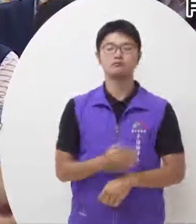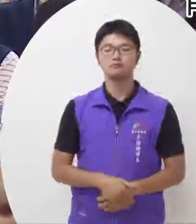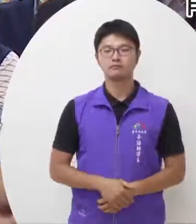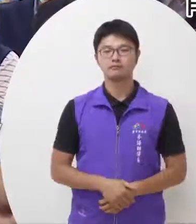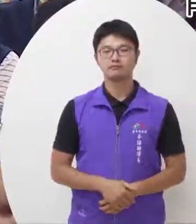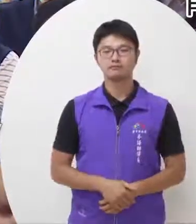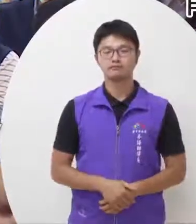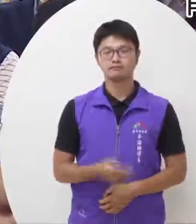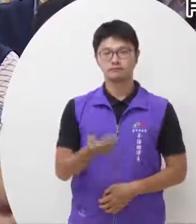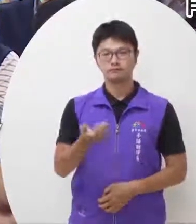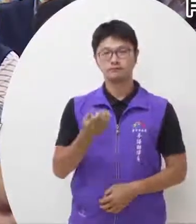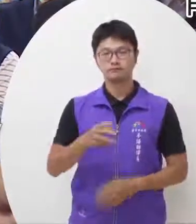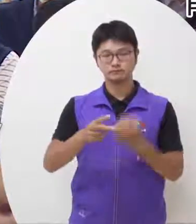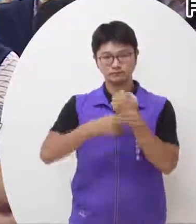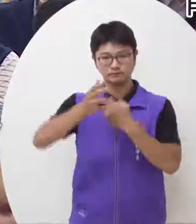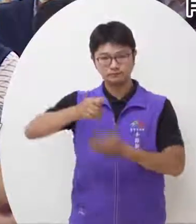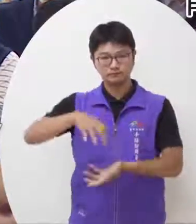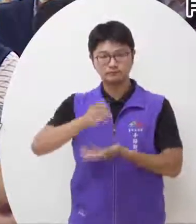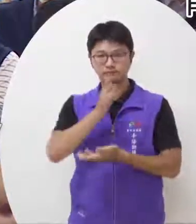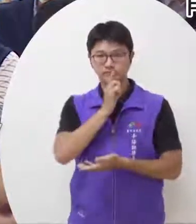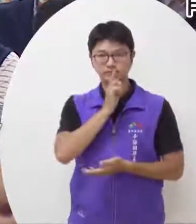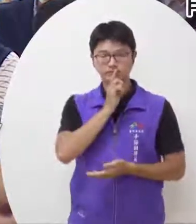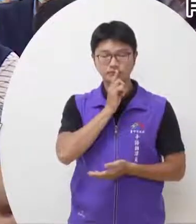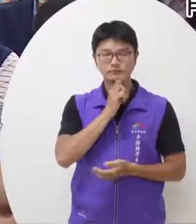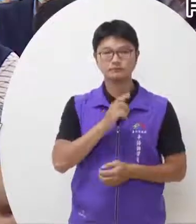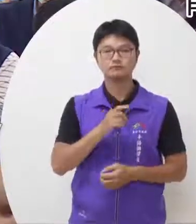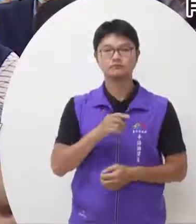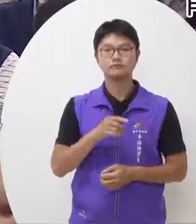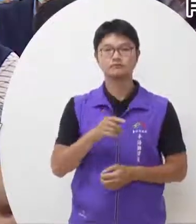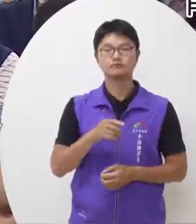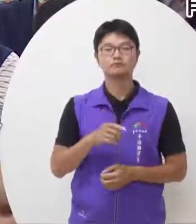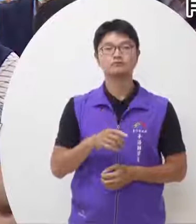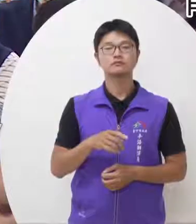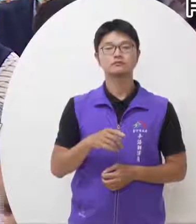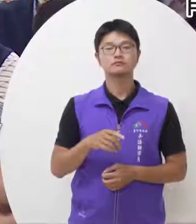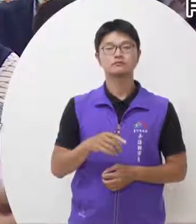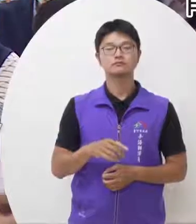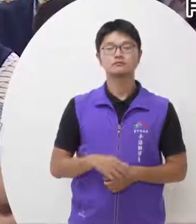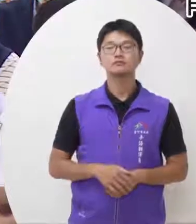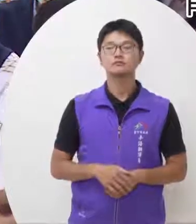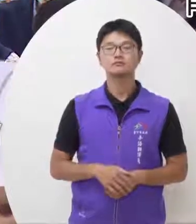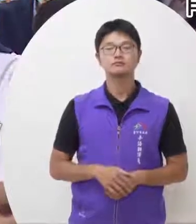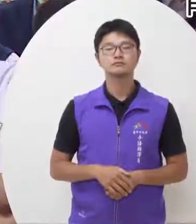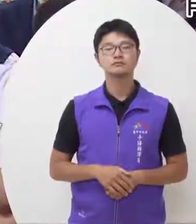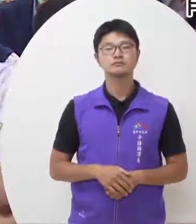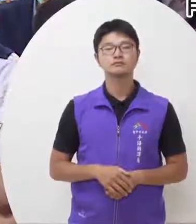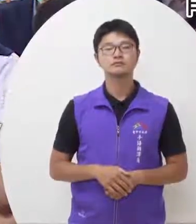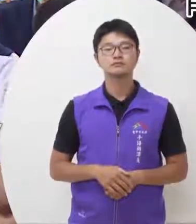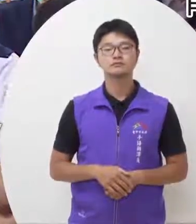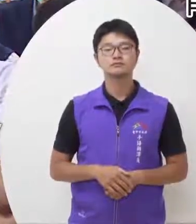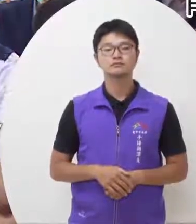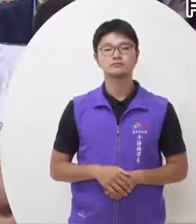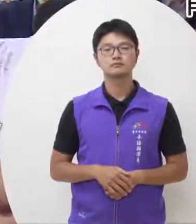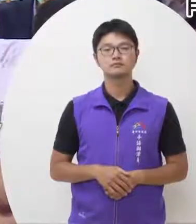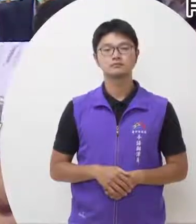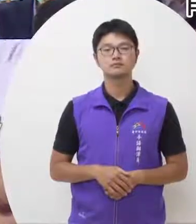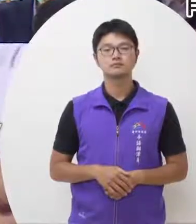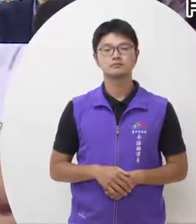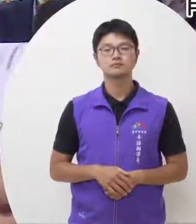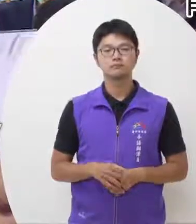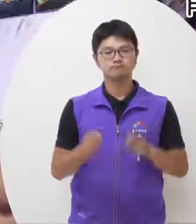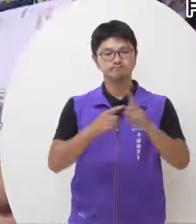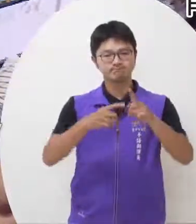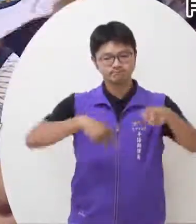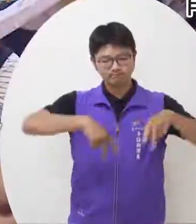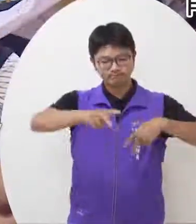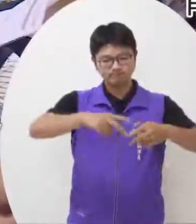提到，主要应该是我这边没有记到哪一个里哦，是丰阳里长的样子。他主要提到是因为没有人行道